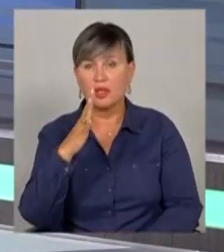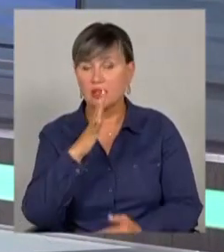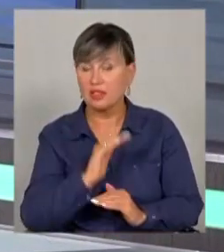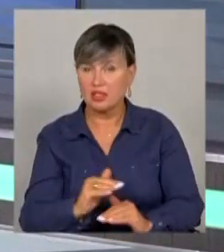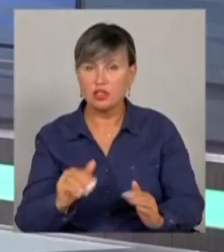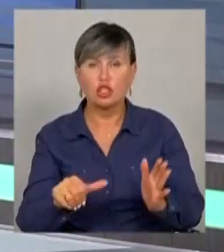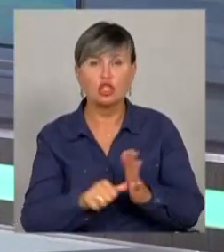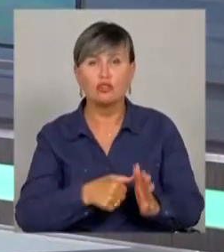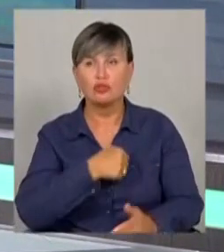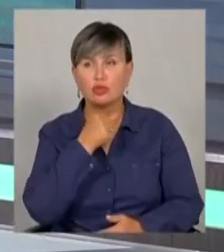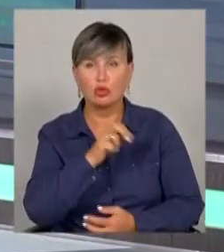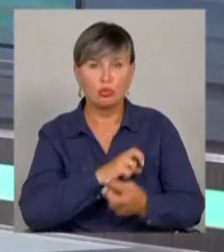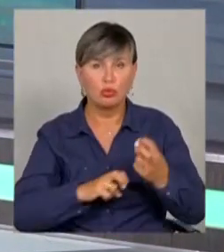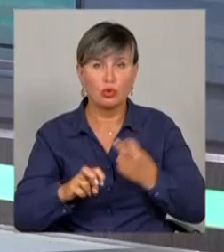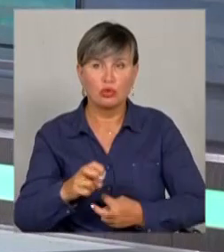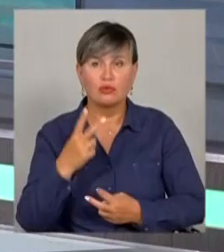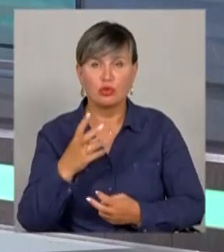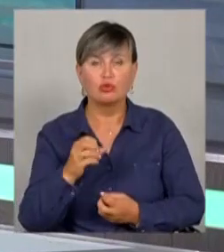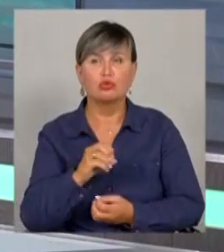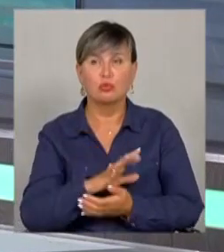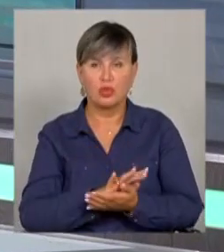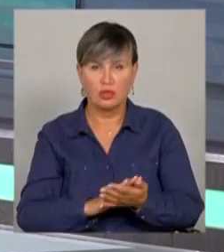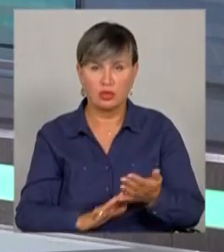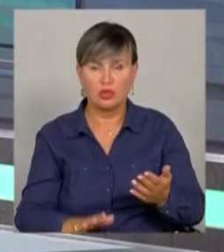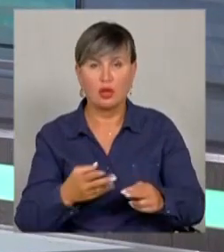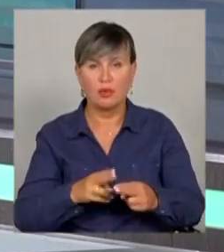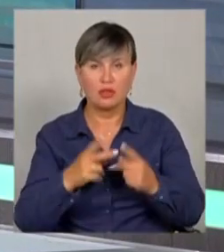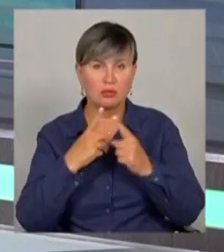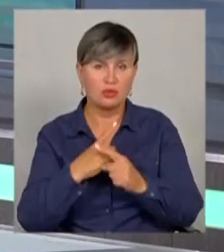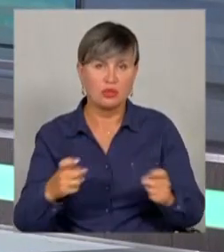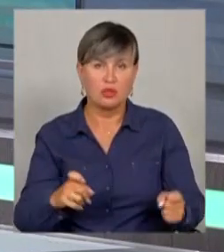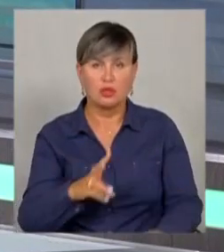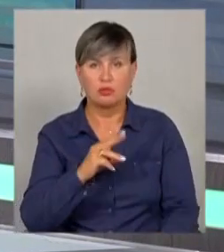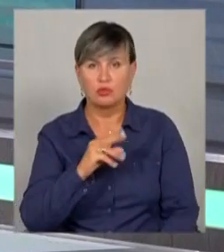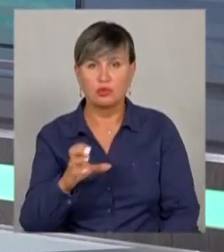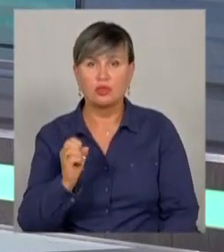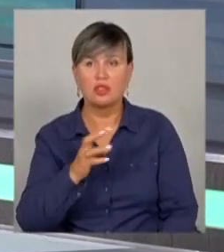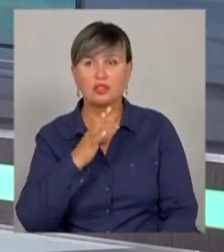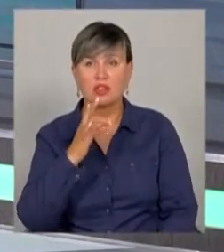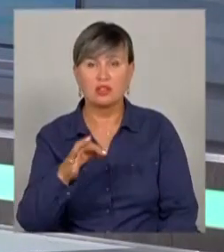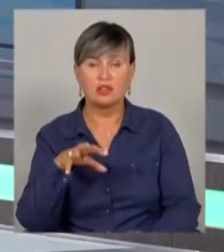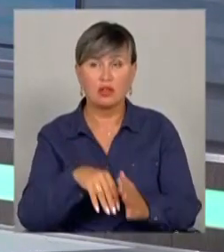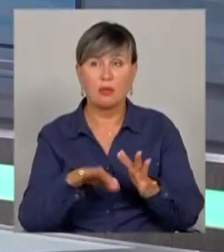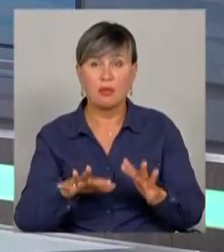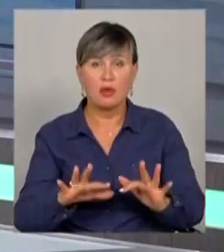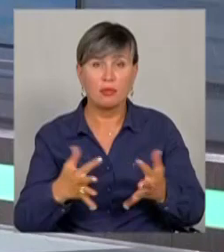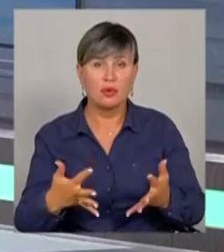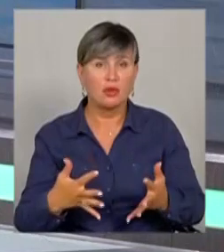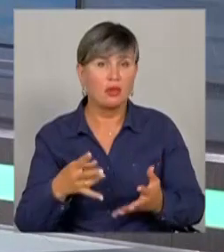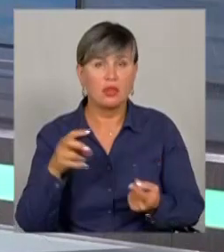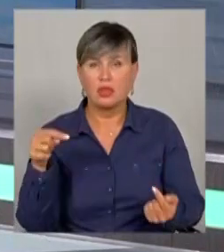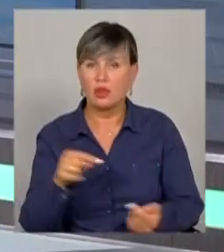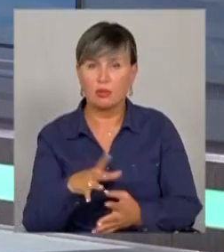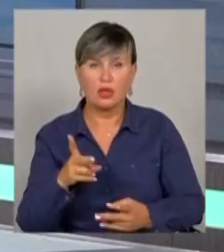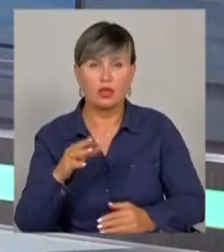6 взрослых. Поиски двоих все еще продолжаются. Об этом сообщили в МЧС. Как отметили в ведомстве, место происшествия не приспособлено